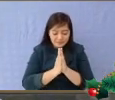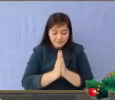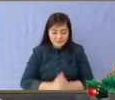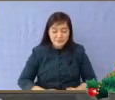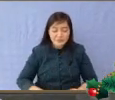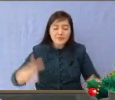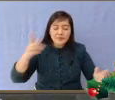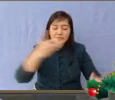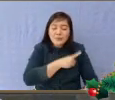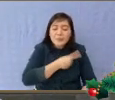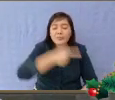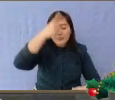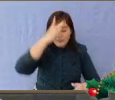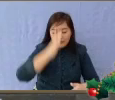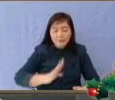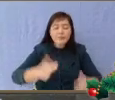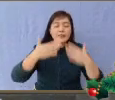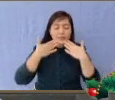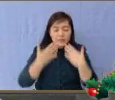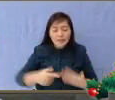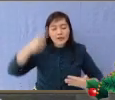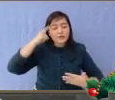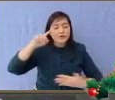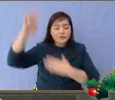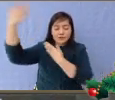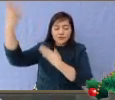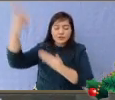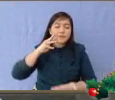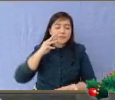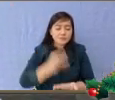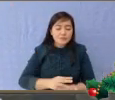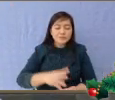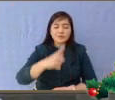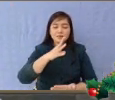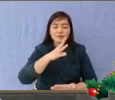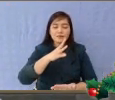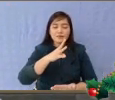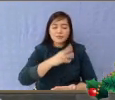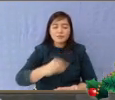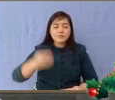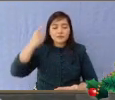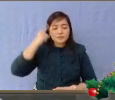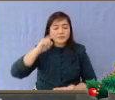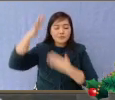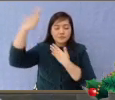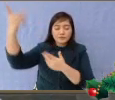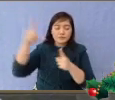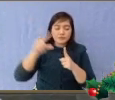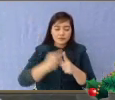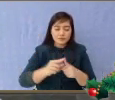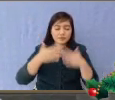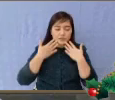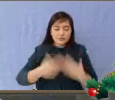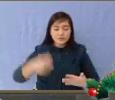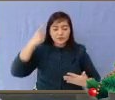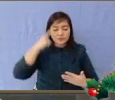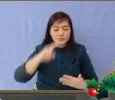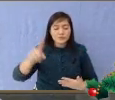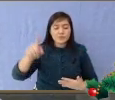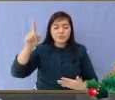Salamat po sa mensahe. Salamat po sa inyo pong mga salita. Salamat po sa buhay ni David. Salamat po sa testimony ni